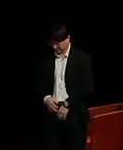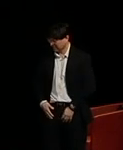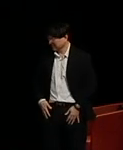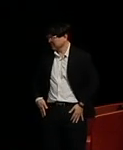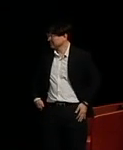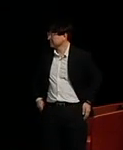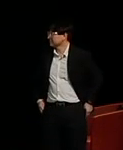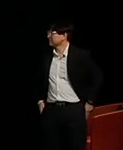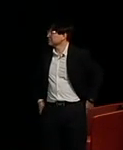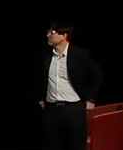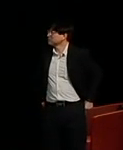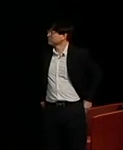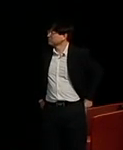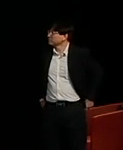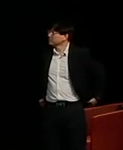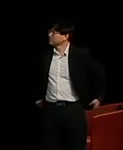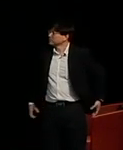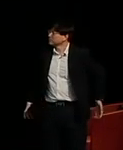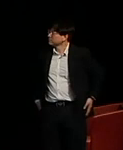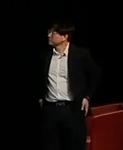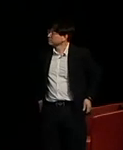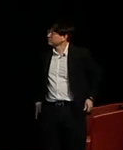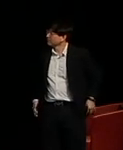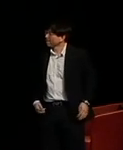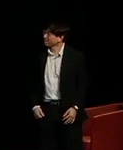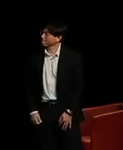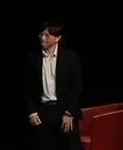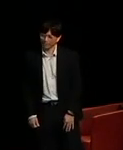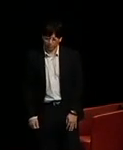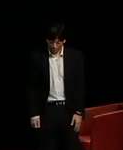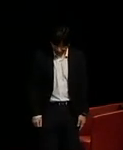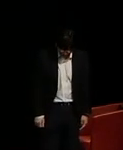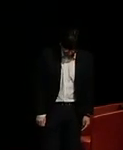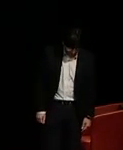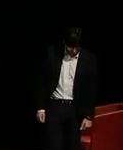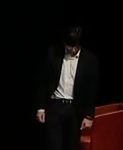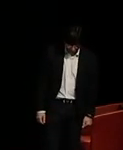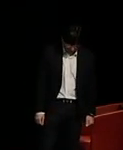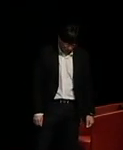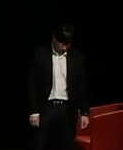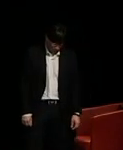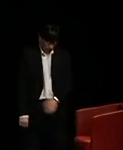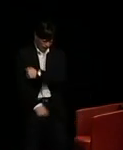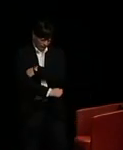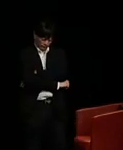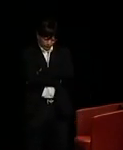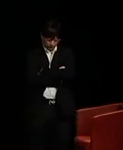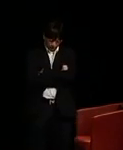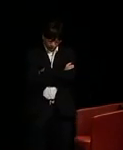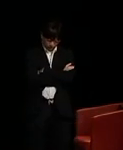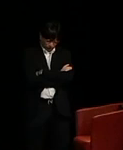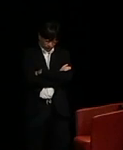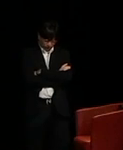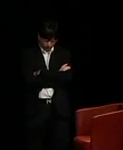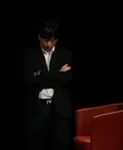preciso puntuale impeccabile siamo perfettamente negli orari stabiliti certamente a